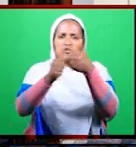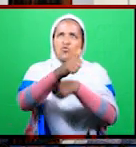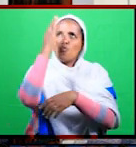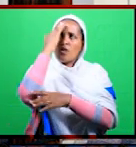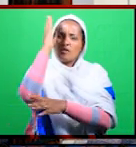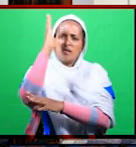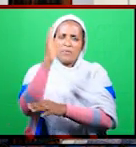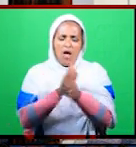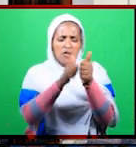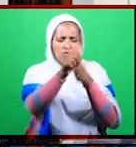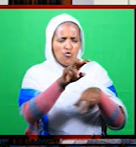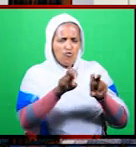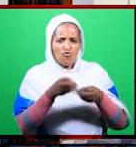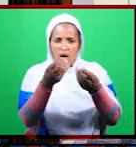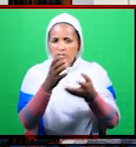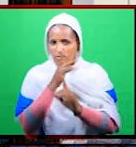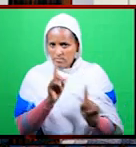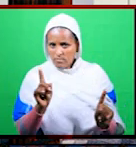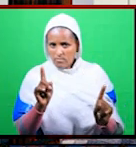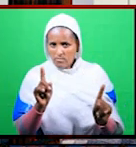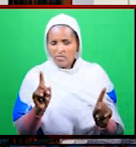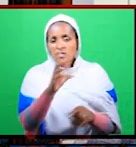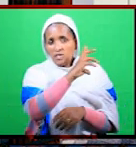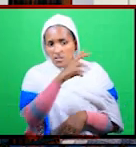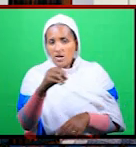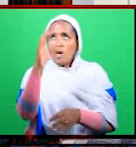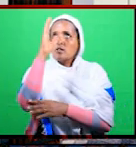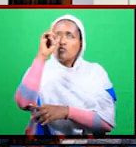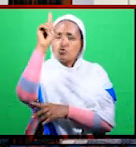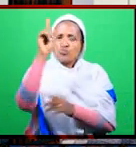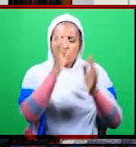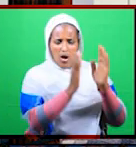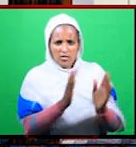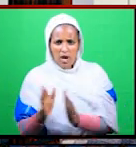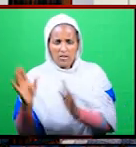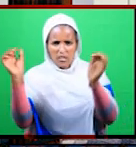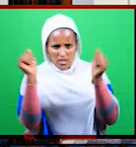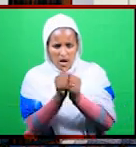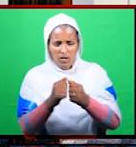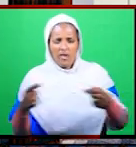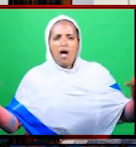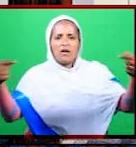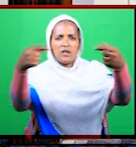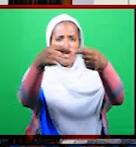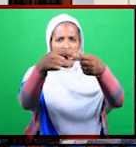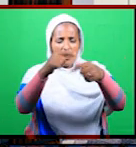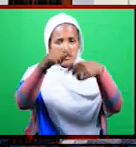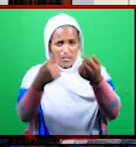ፍቶተነ ዘእንፈቃዱ ወይሰማአነ እለንበለ ኑፋቄ ንጼውኦ። በኪዳን ላይ ጸሎተ ኪዳን ላይ ምን